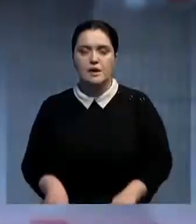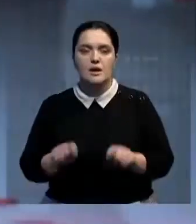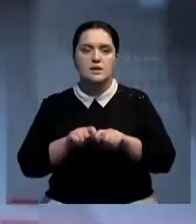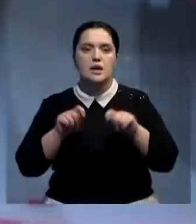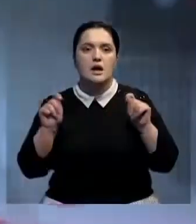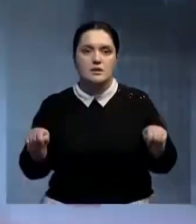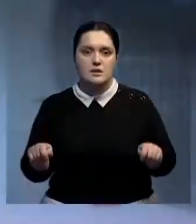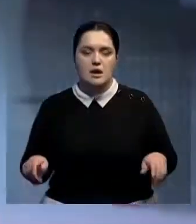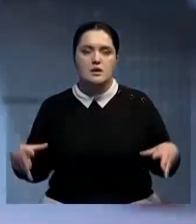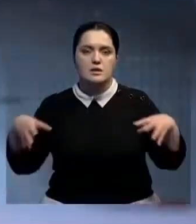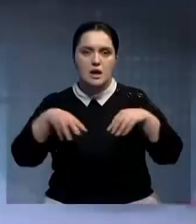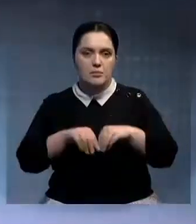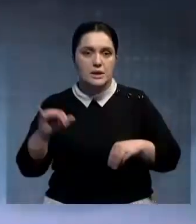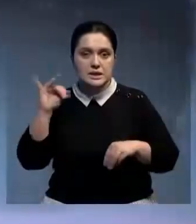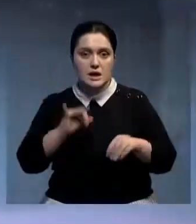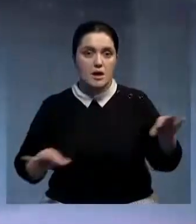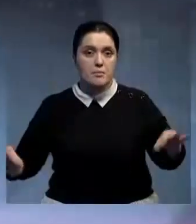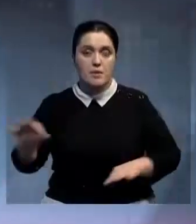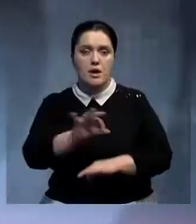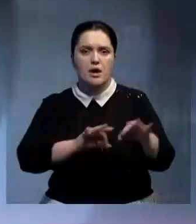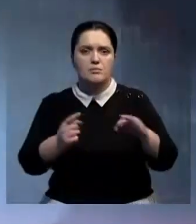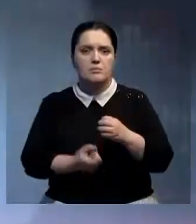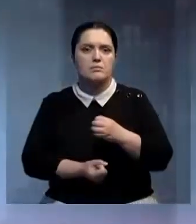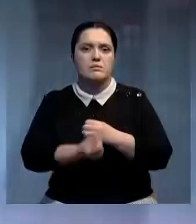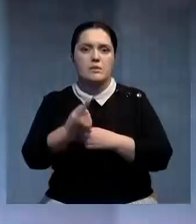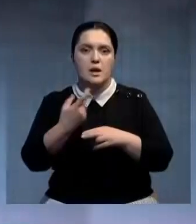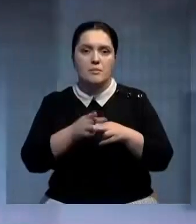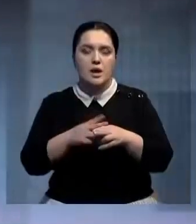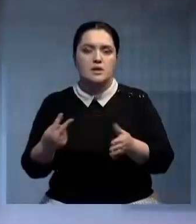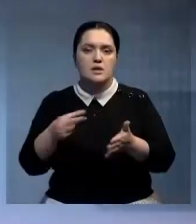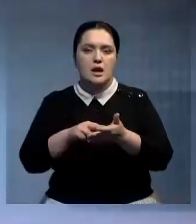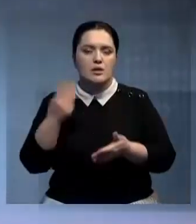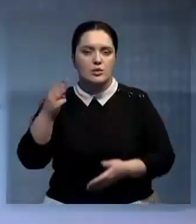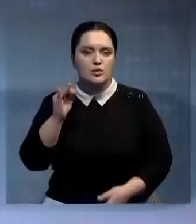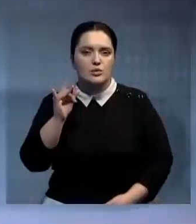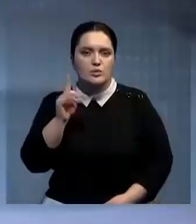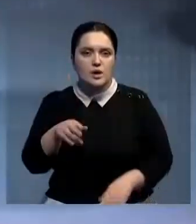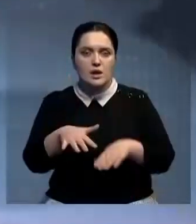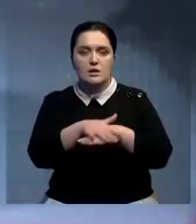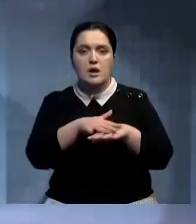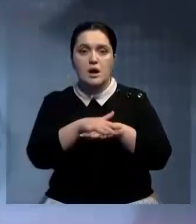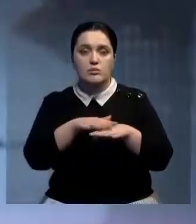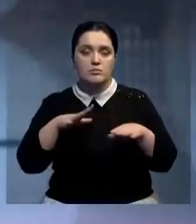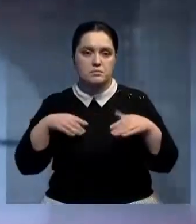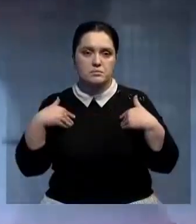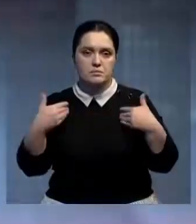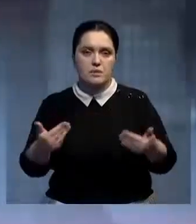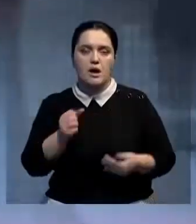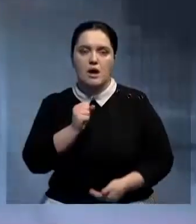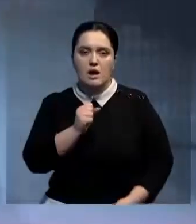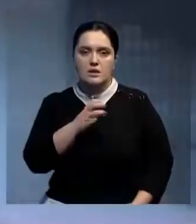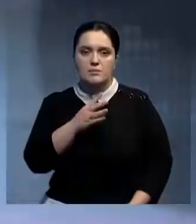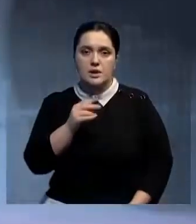Создать совместный исторический проект об истоках происхождения и становления тюркских народов предложил Алихан Смаилов,